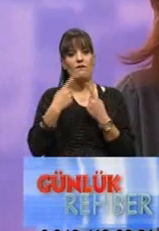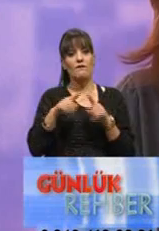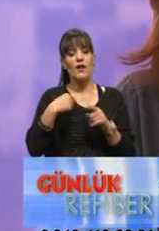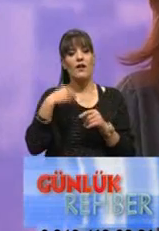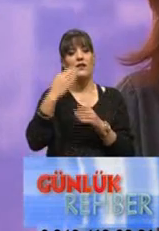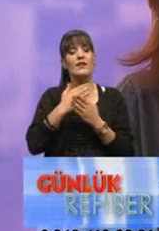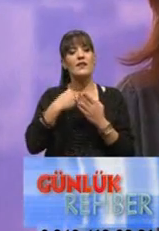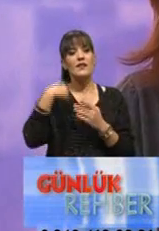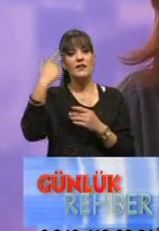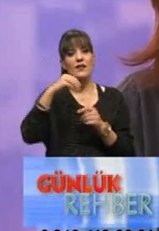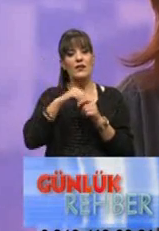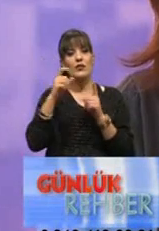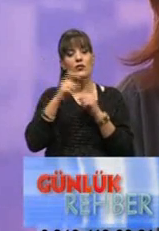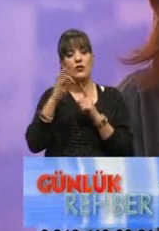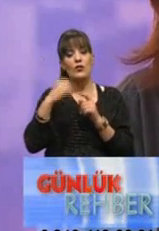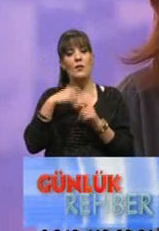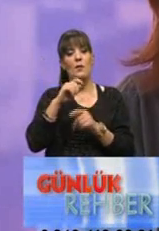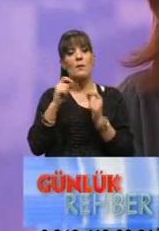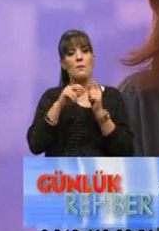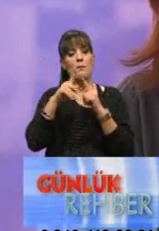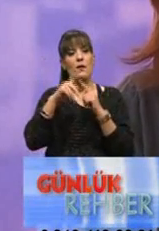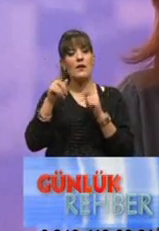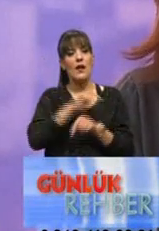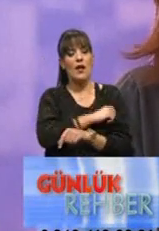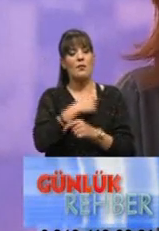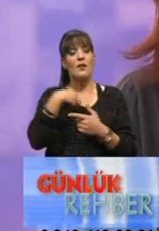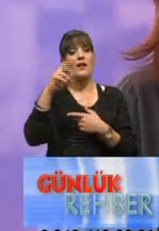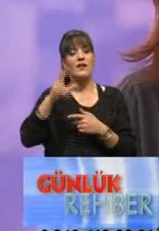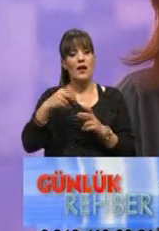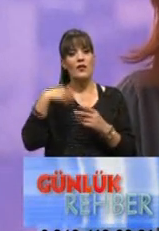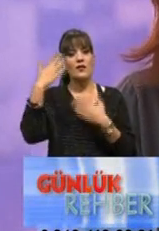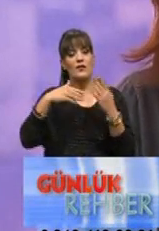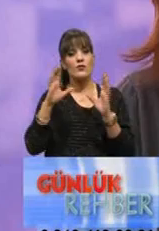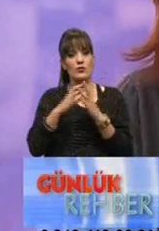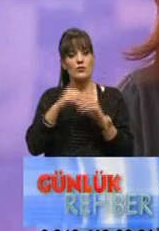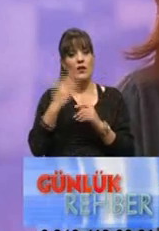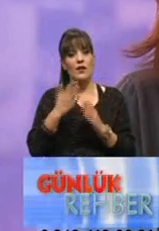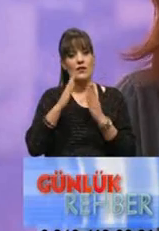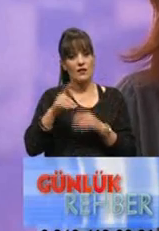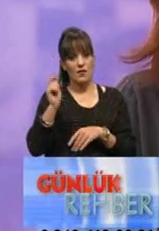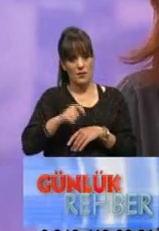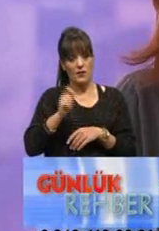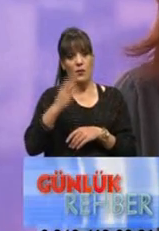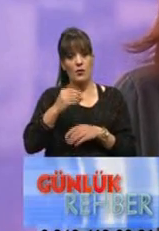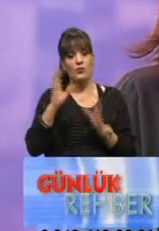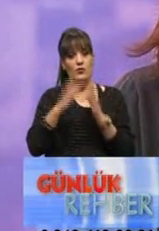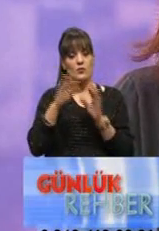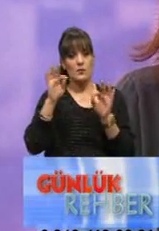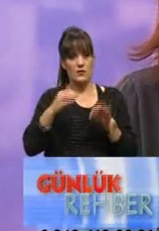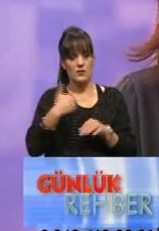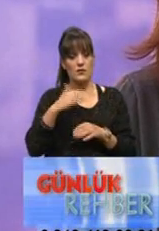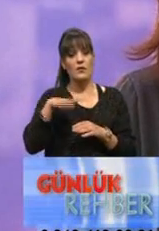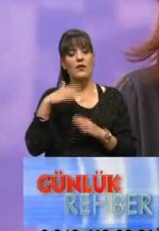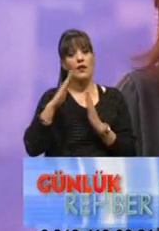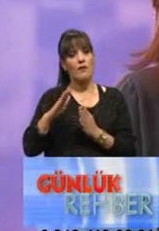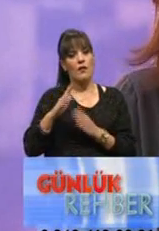yayın kuruluşlarında Deutsche Welle ve Batı Alman Radyo Televizyon Kurumu VDR'de hala çalışmakta olduğum kurumda başladım ve